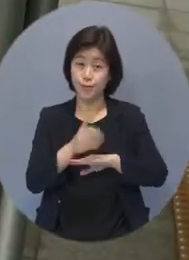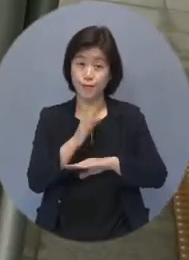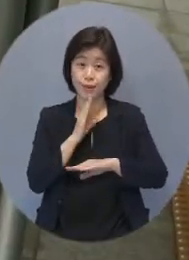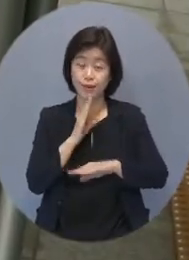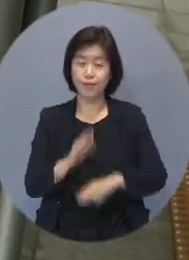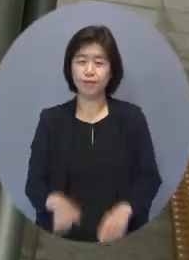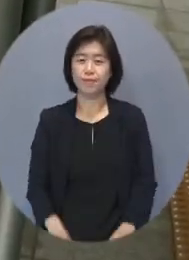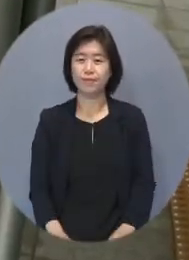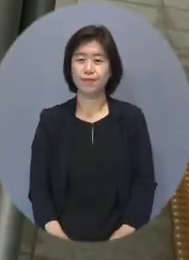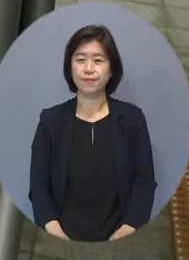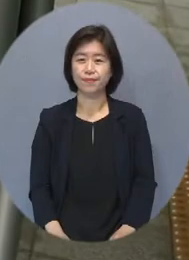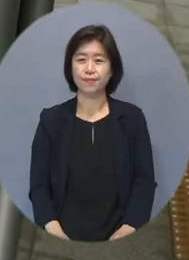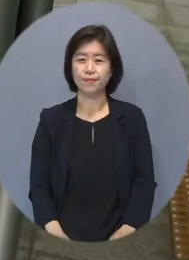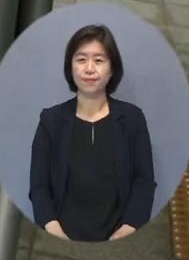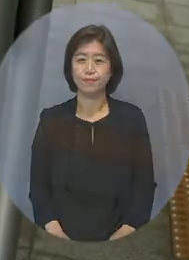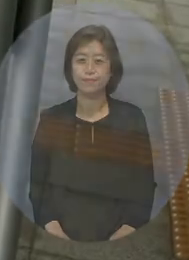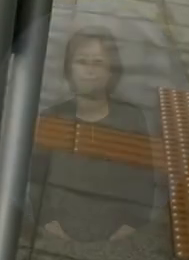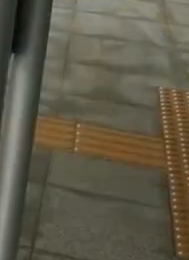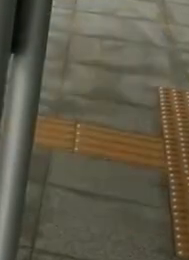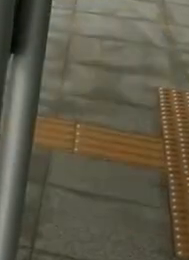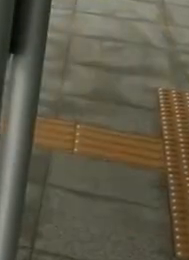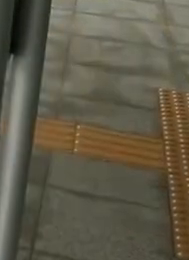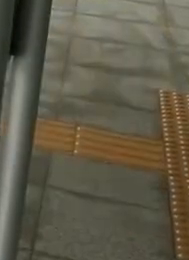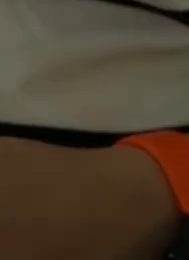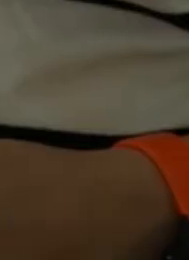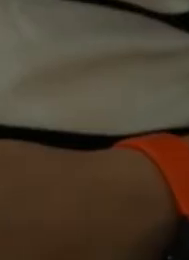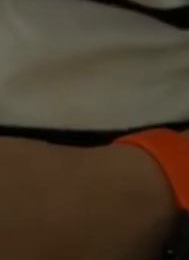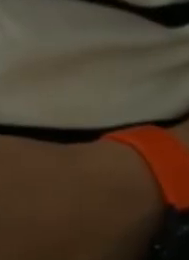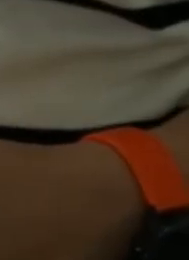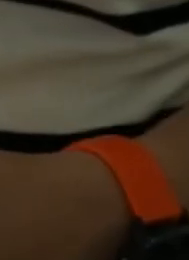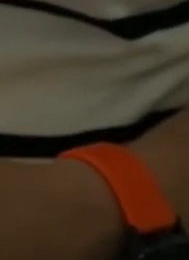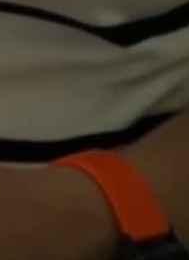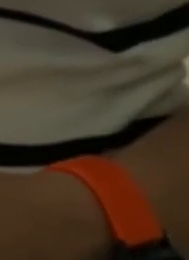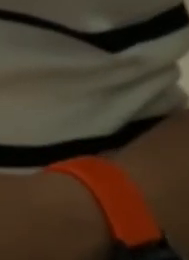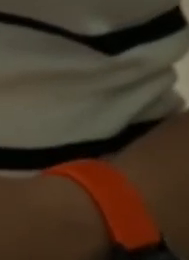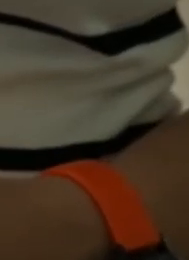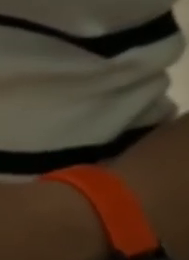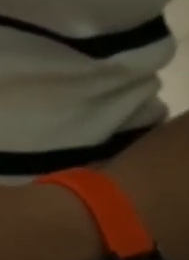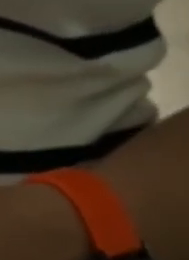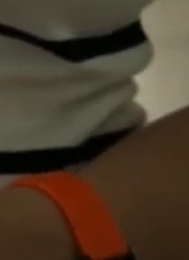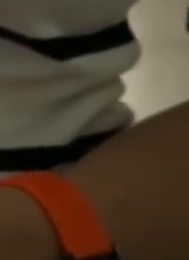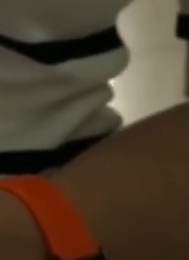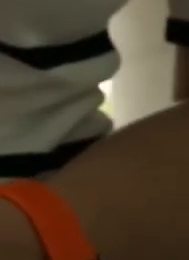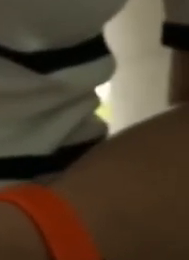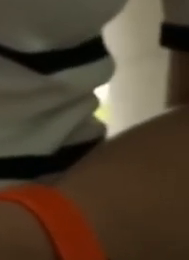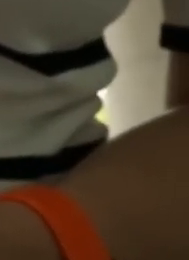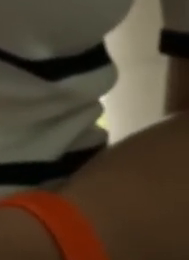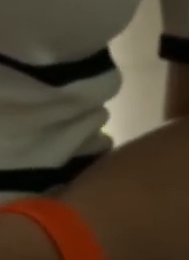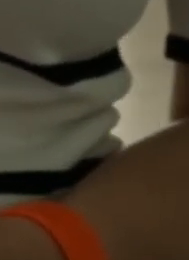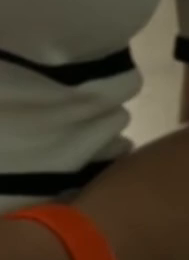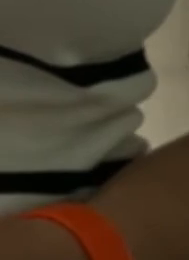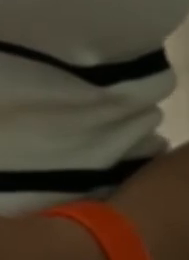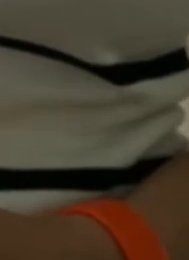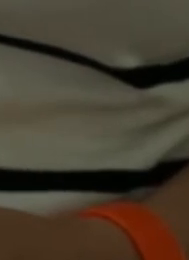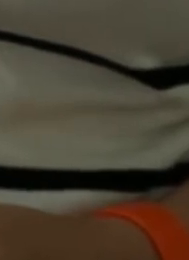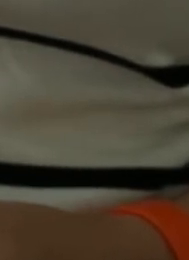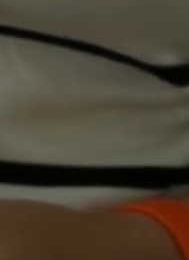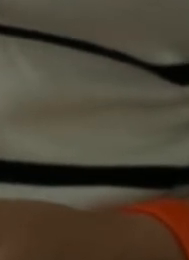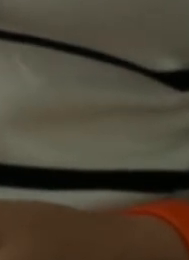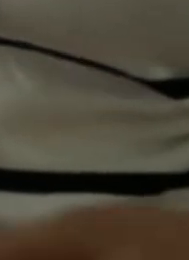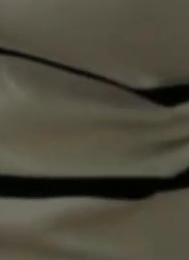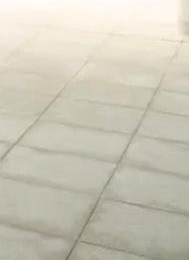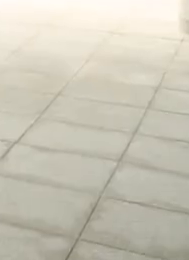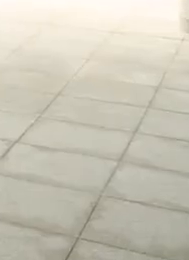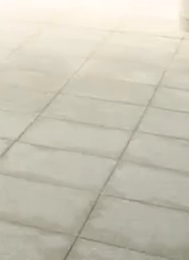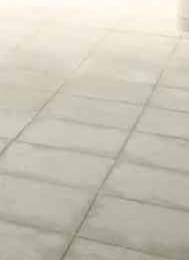산책을 가요. 여기 경기도청 뒤에 산. 산이 있어, 산. 그래서 숲 놀이터도 있어. 숲 놀이터도